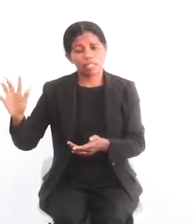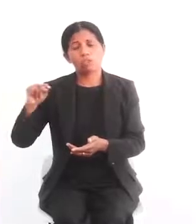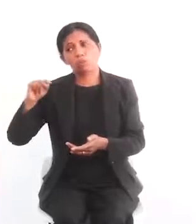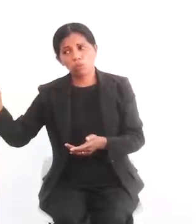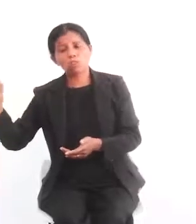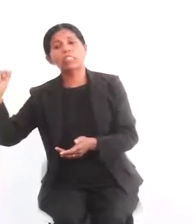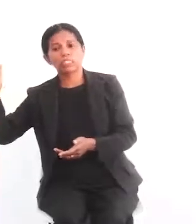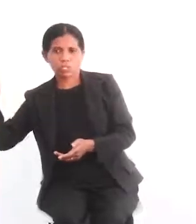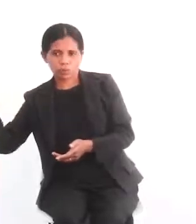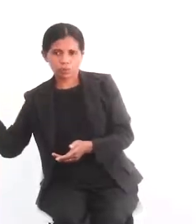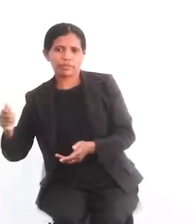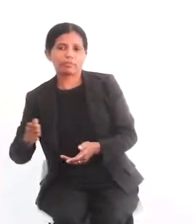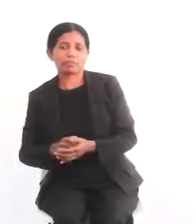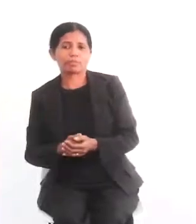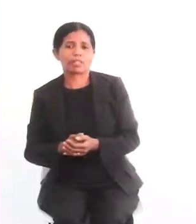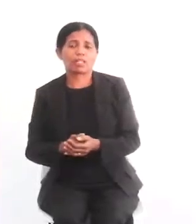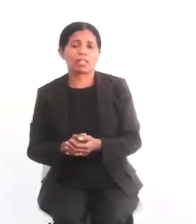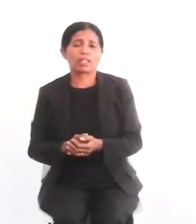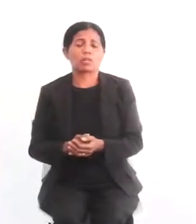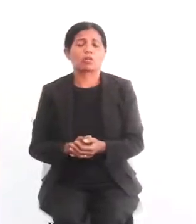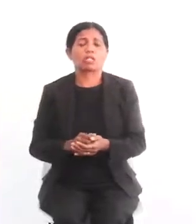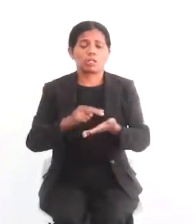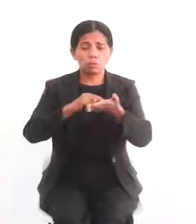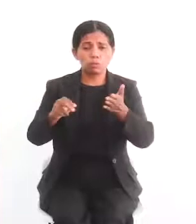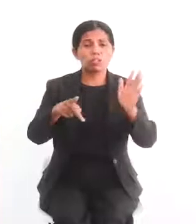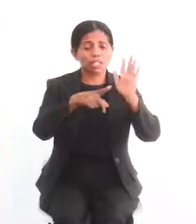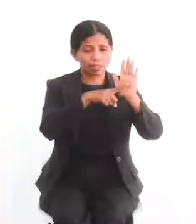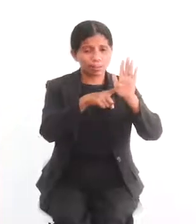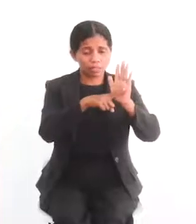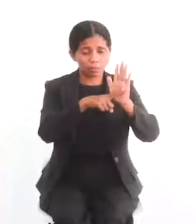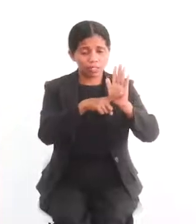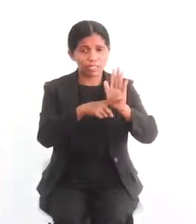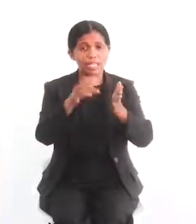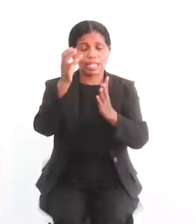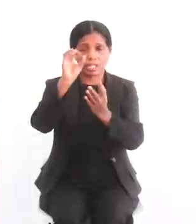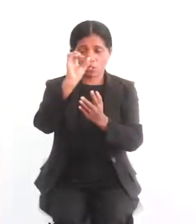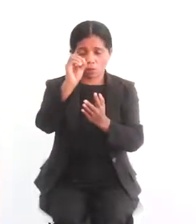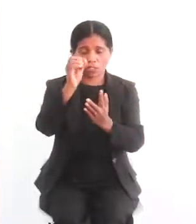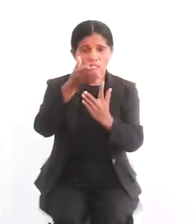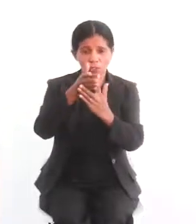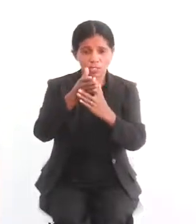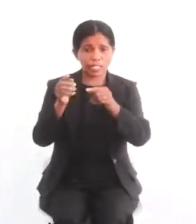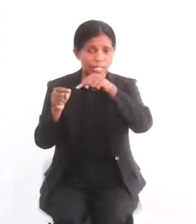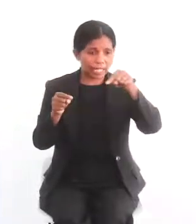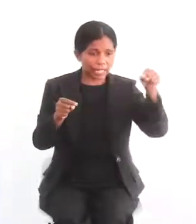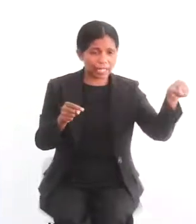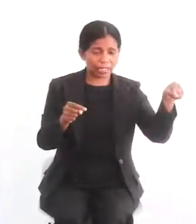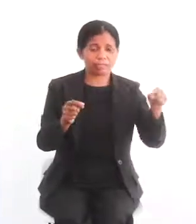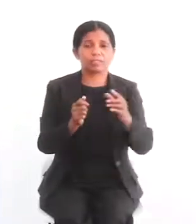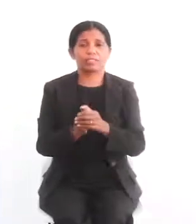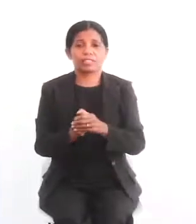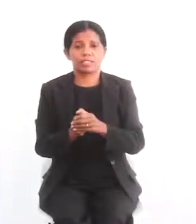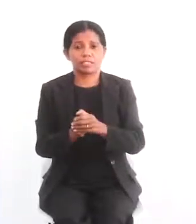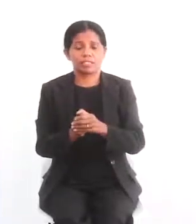to sanulo. Numru negativo sira, ita se tau ihe numru zero nia sorin karo. Ita hahua